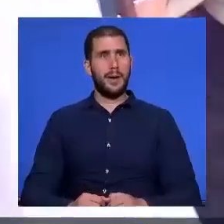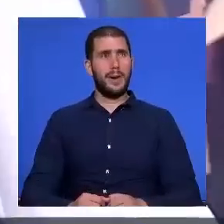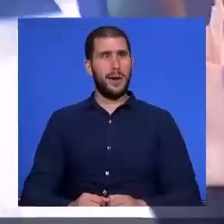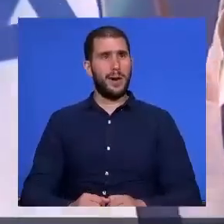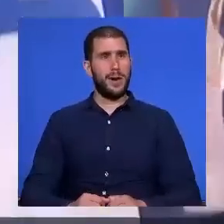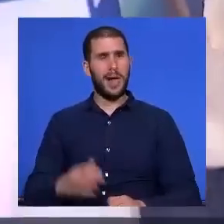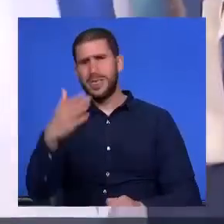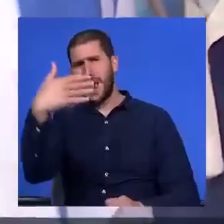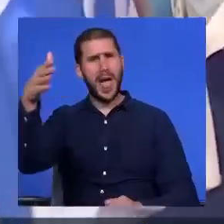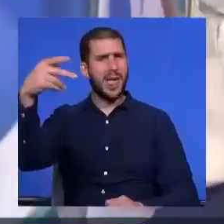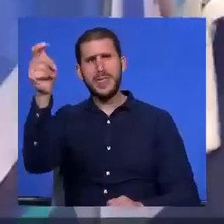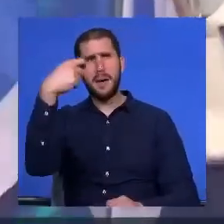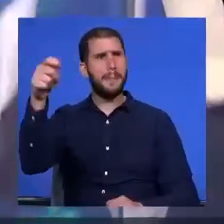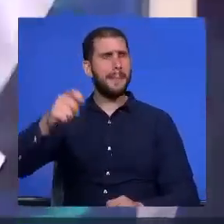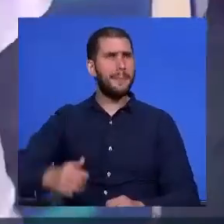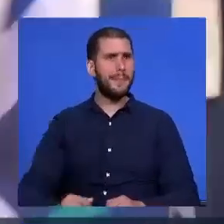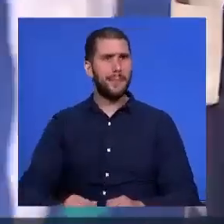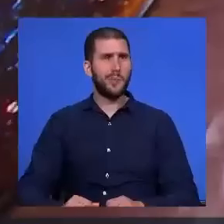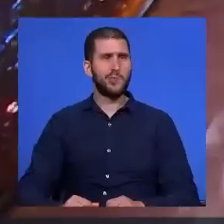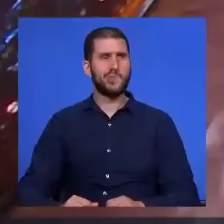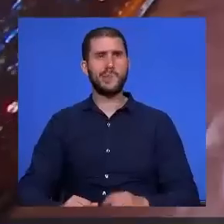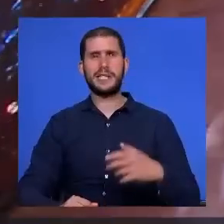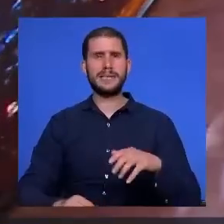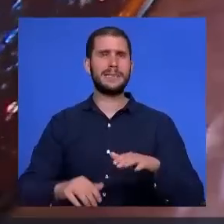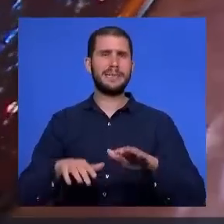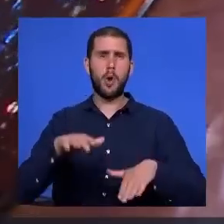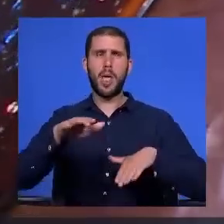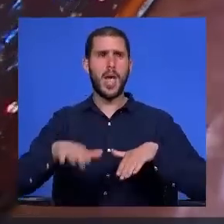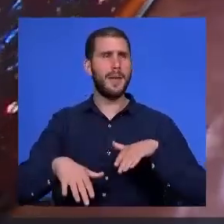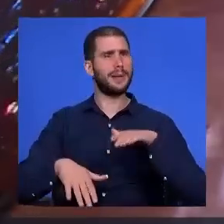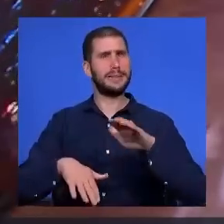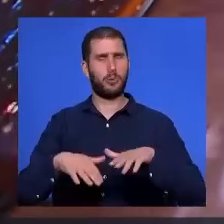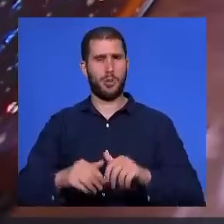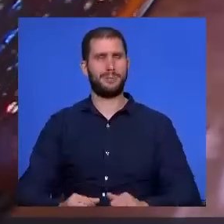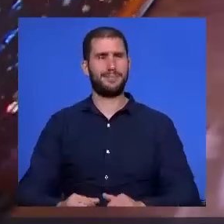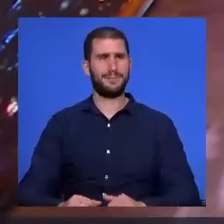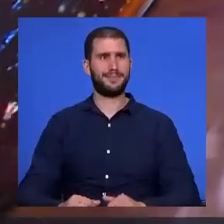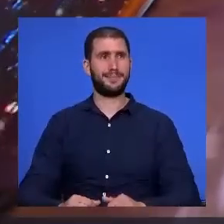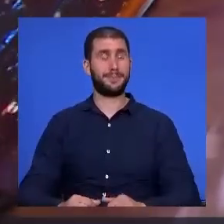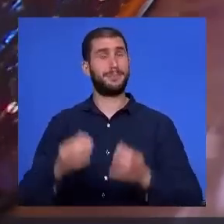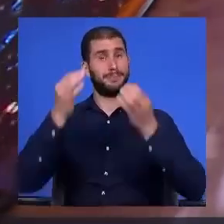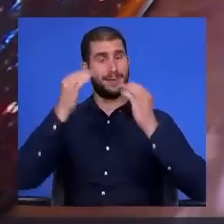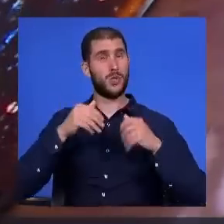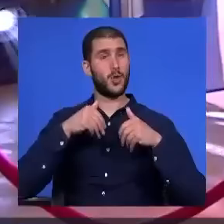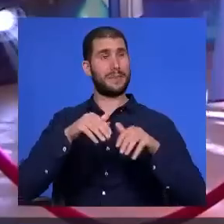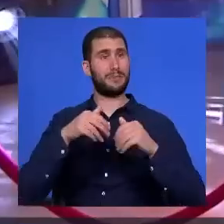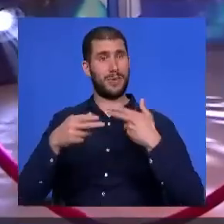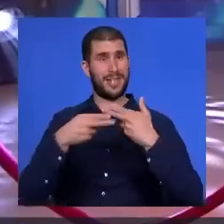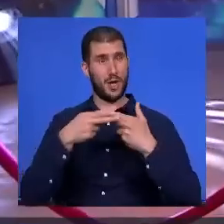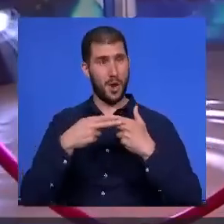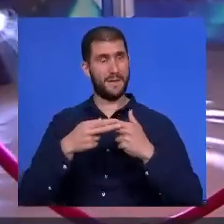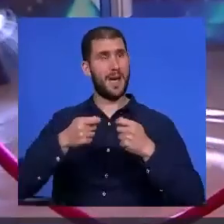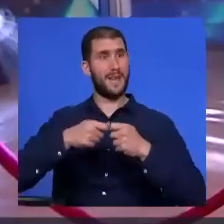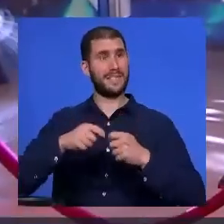בגללם! בגללם! עוד אמן! בואו! עוד אמן! בואו! לכבוד יום העצמאות הקרב, חברי זהו